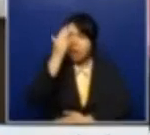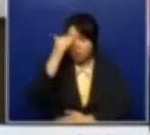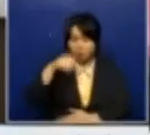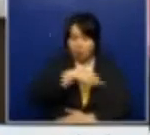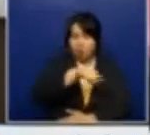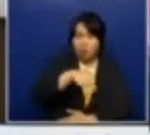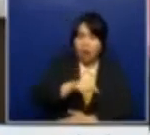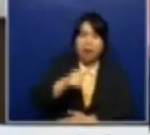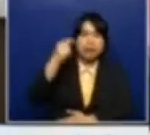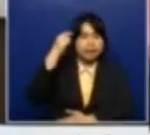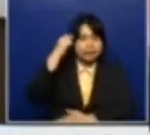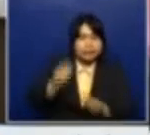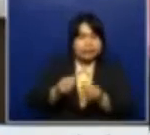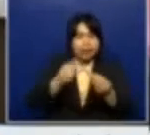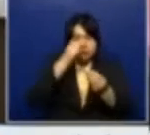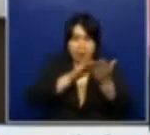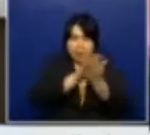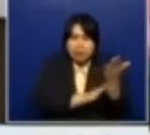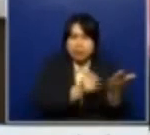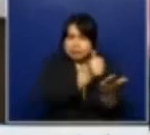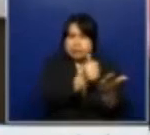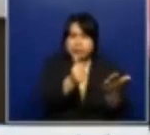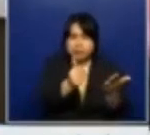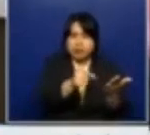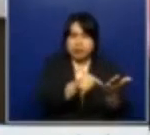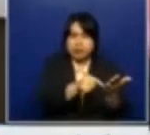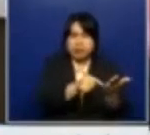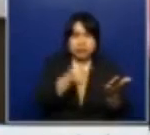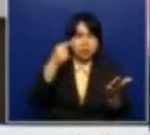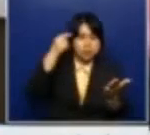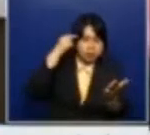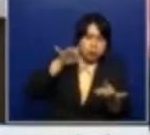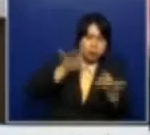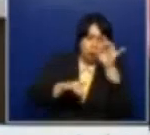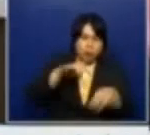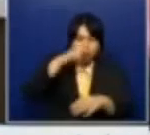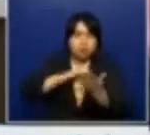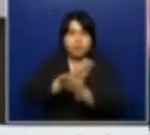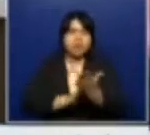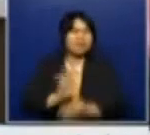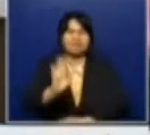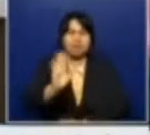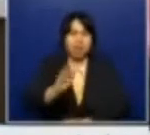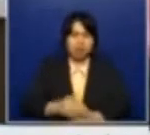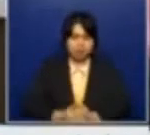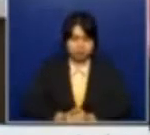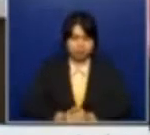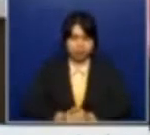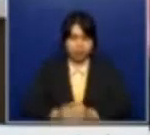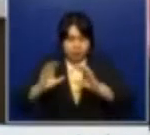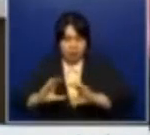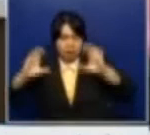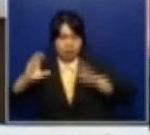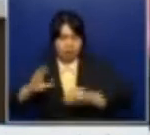ที่หวังดีต่อประเทศชาติเขาไม่ได้มุ่งร้ายต่อบ้านต่อเมืองรัฐบาลอย่าได้ทำร้ายเขาเด็ดข